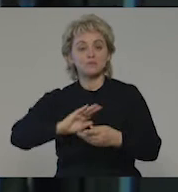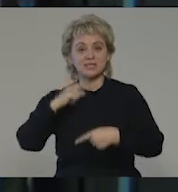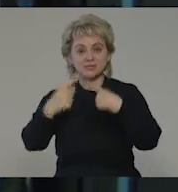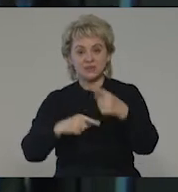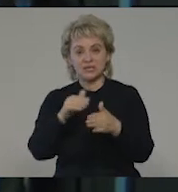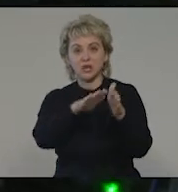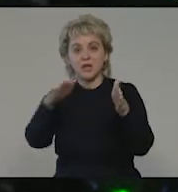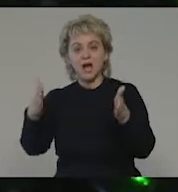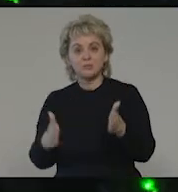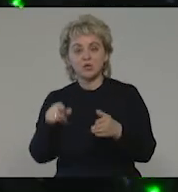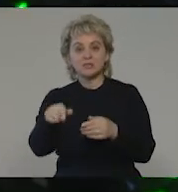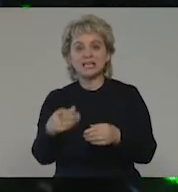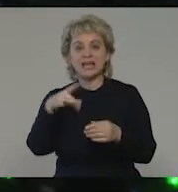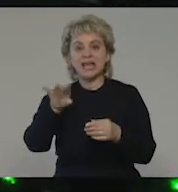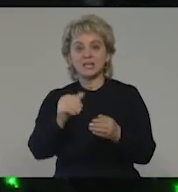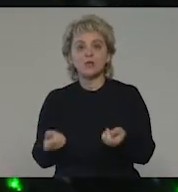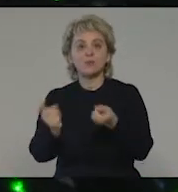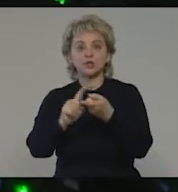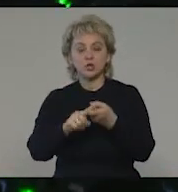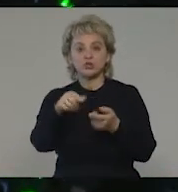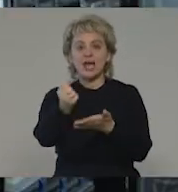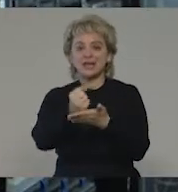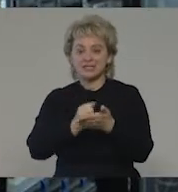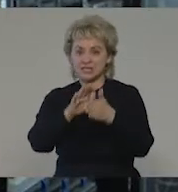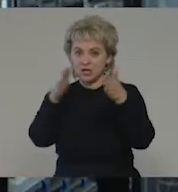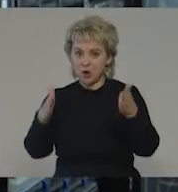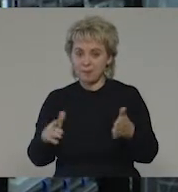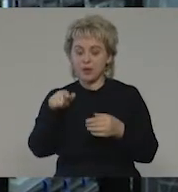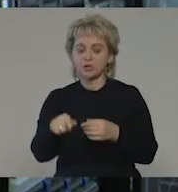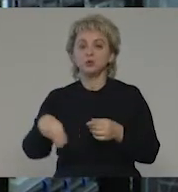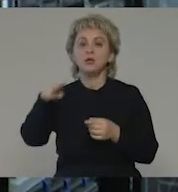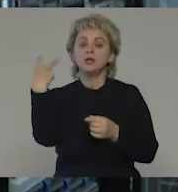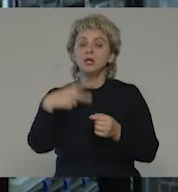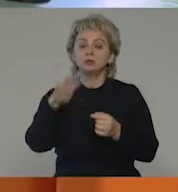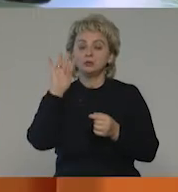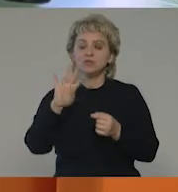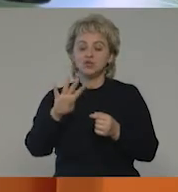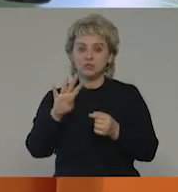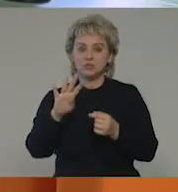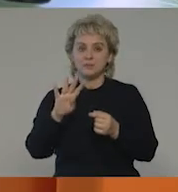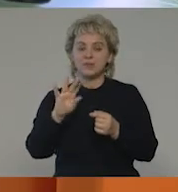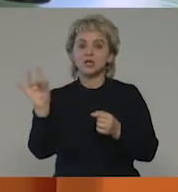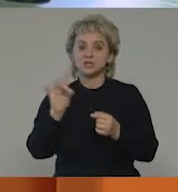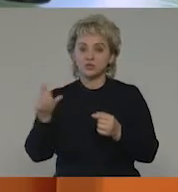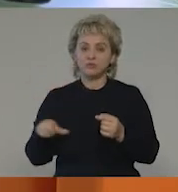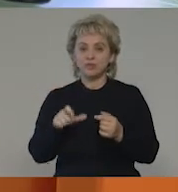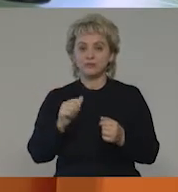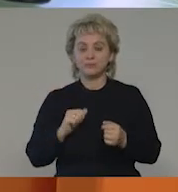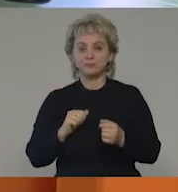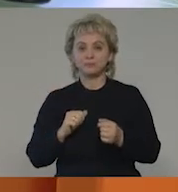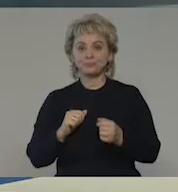серверная наряду с операционными и реанимацией подключена к резервному дизель-генератору. Елена Рябжанова, Николай Андреянов, Дон 24, Ростов-на-Дону.